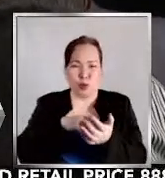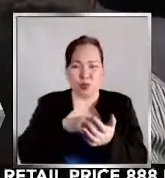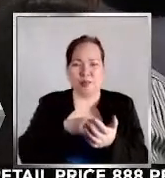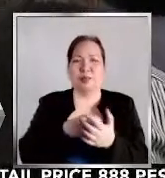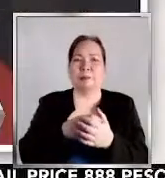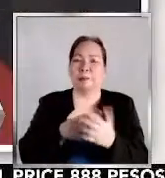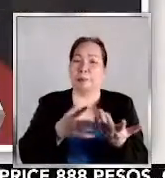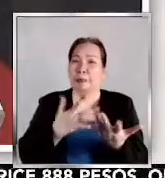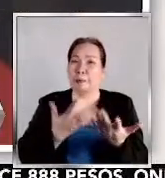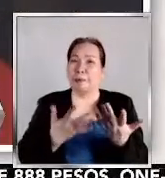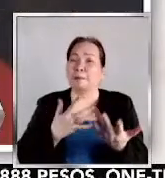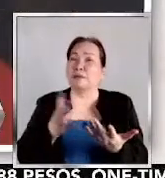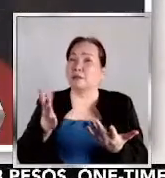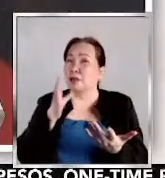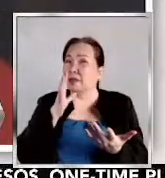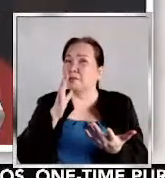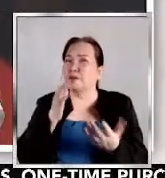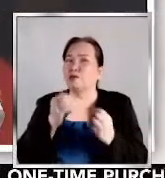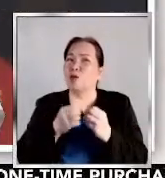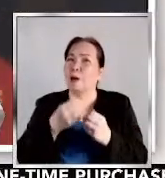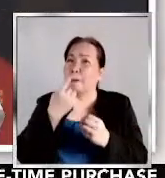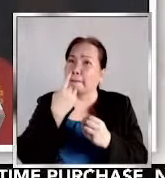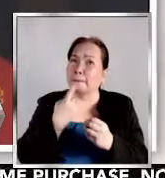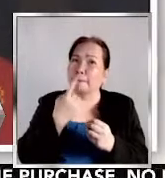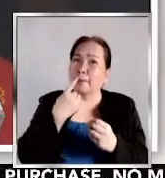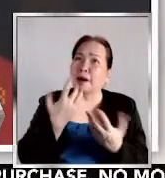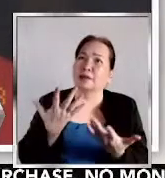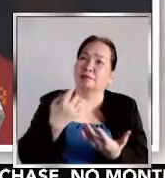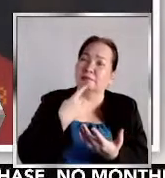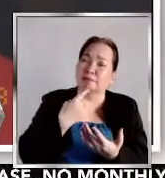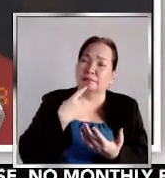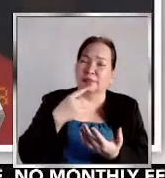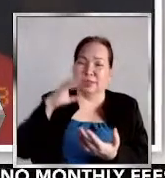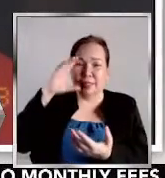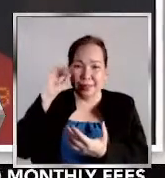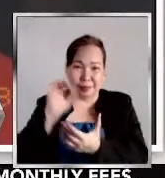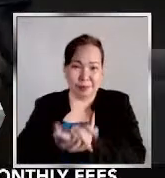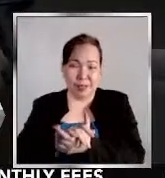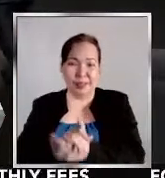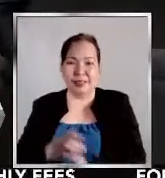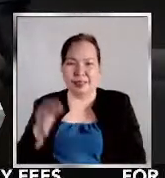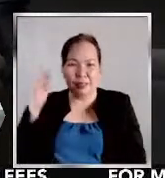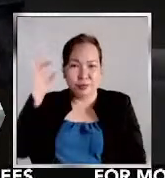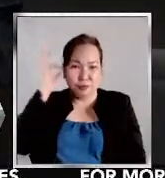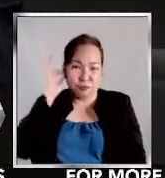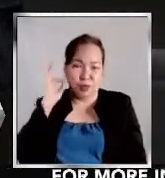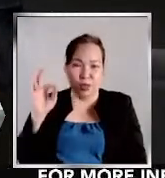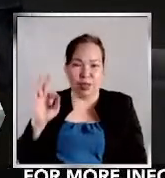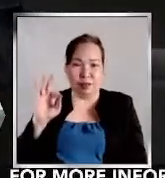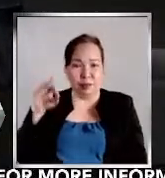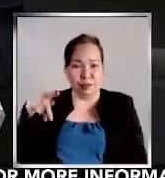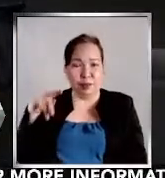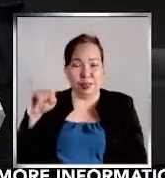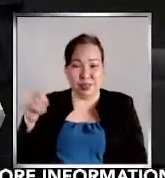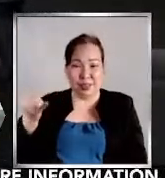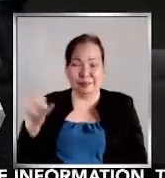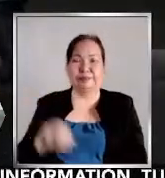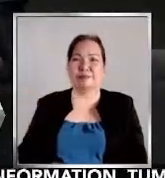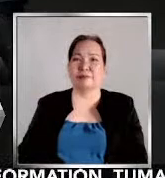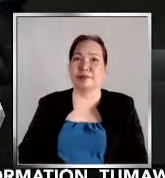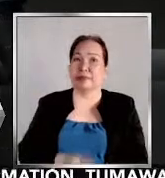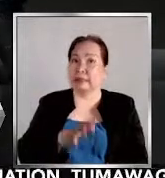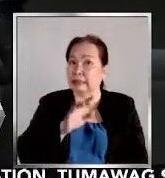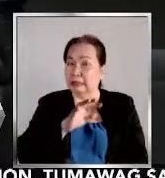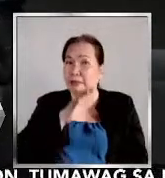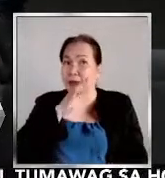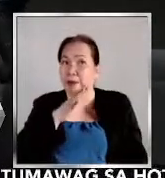pelikulang Pilipino sa kanyang hari, ang kabiyak na si The King Fernando Poe Jr. Nagkaroon siya ng maraming oras